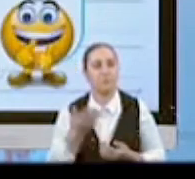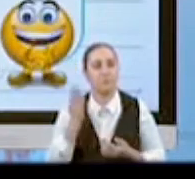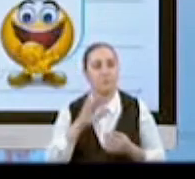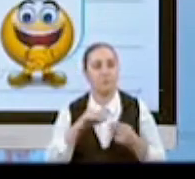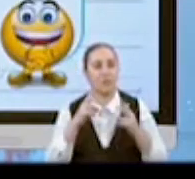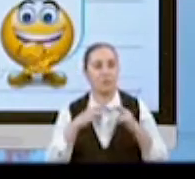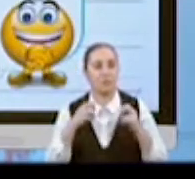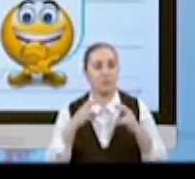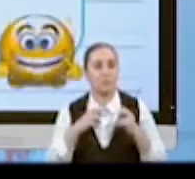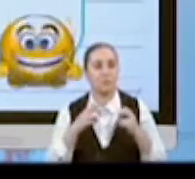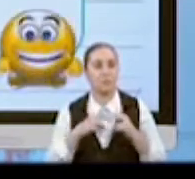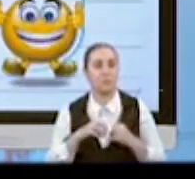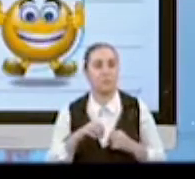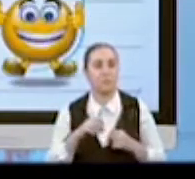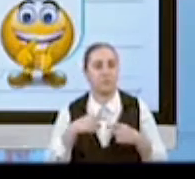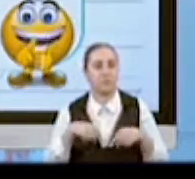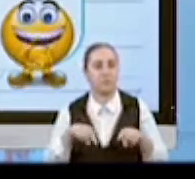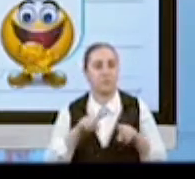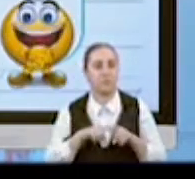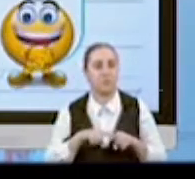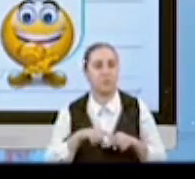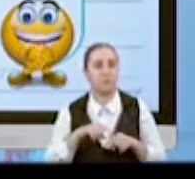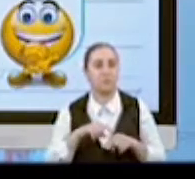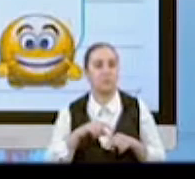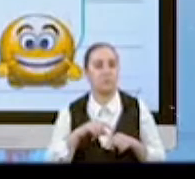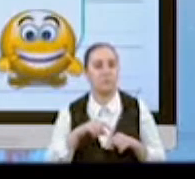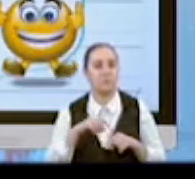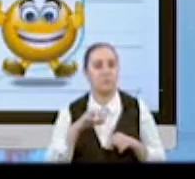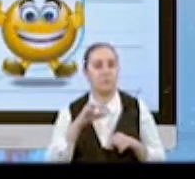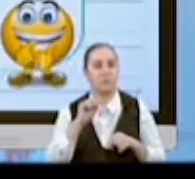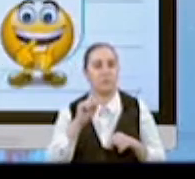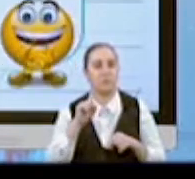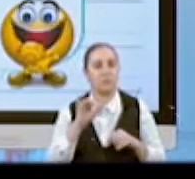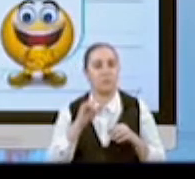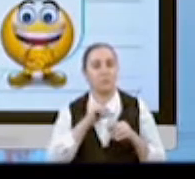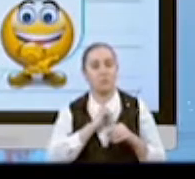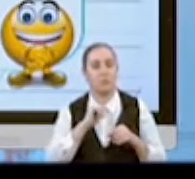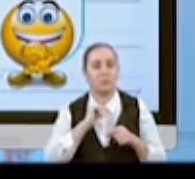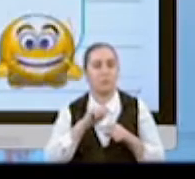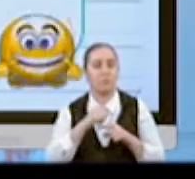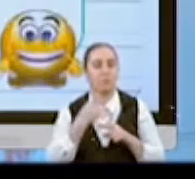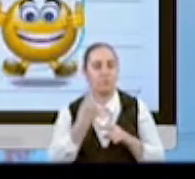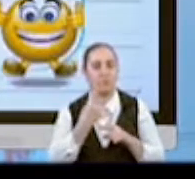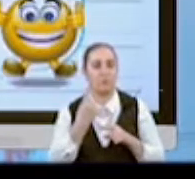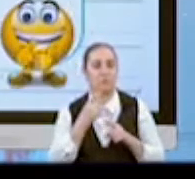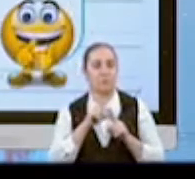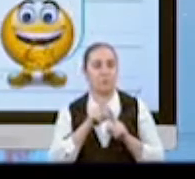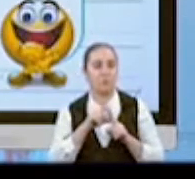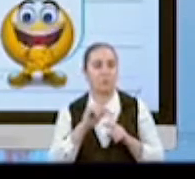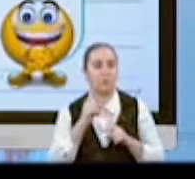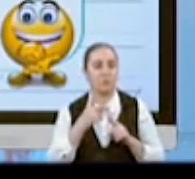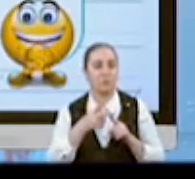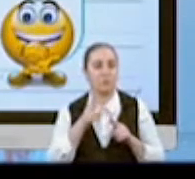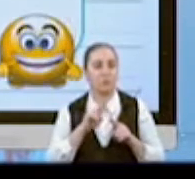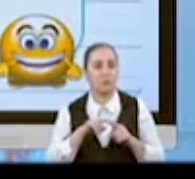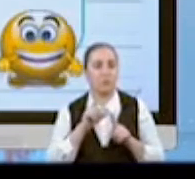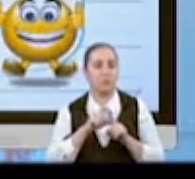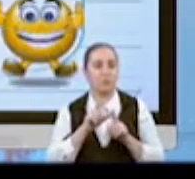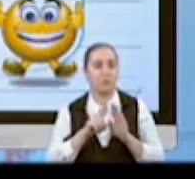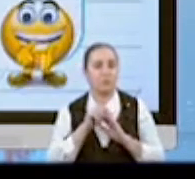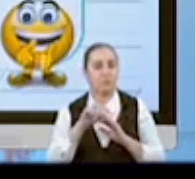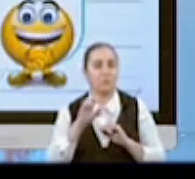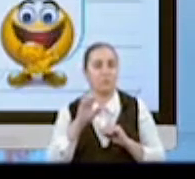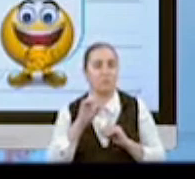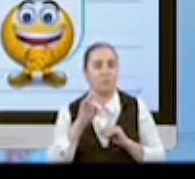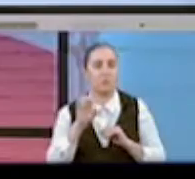Давайте проверим. Итак, слово «азбука» будет самым первым словом, потому что это слово начинается